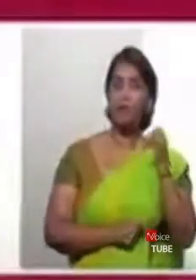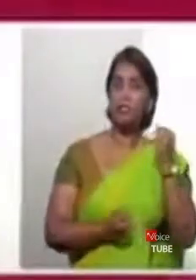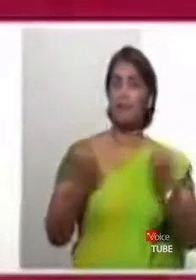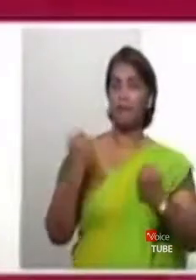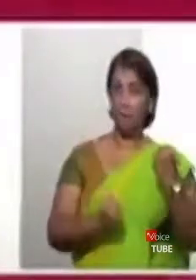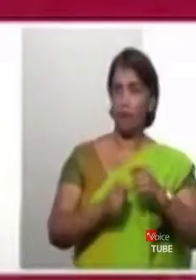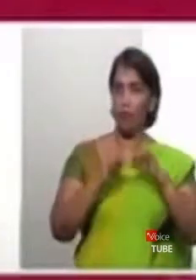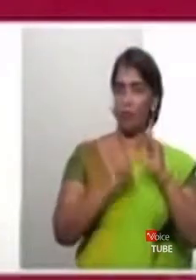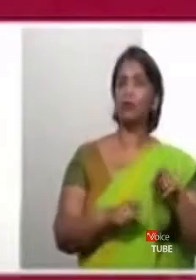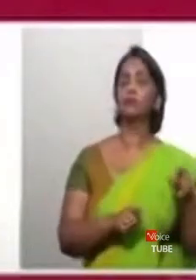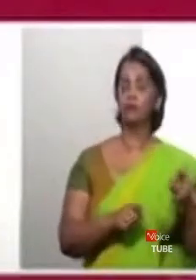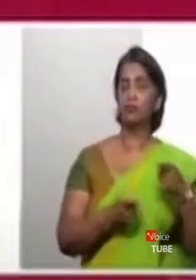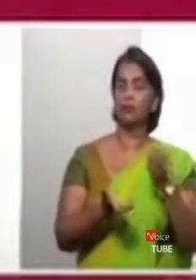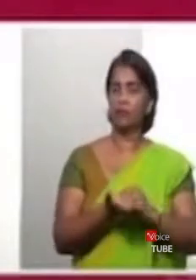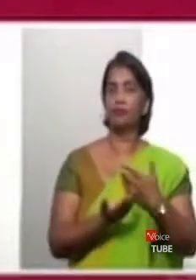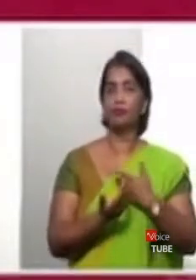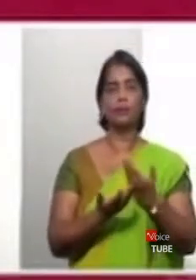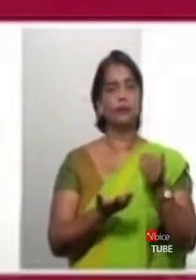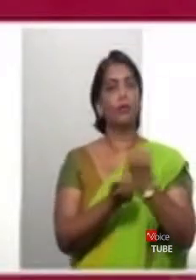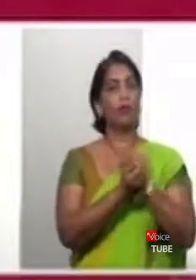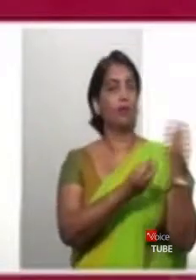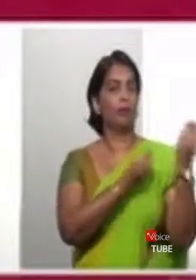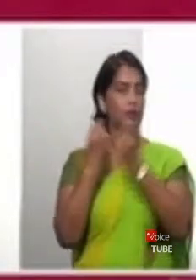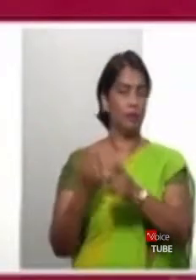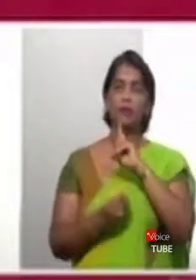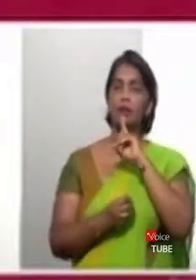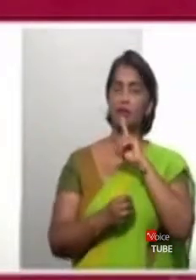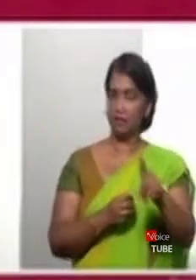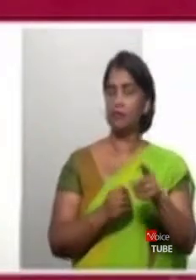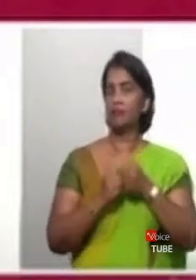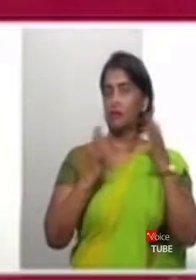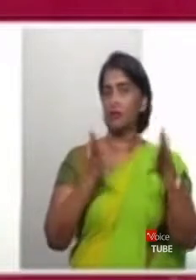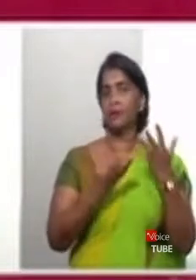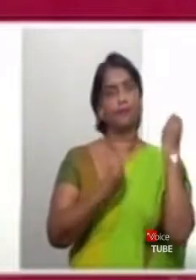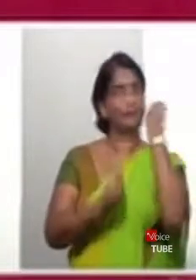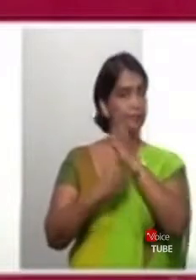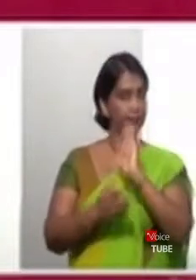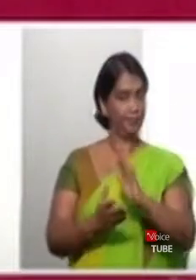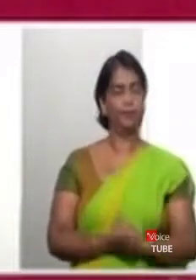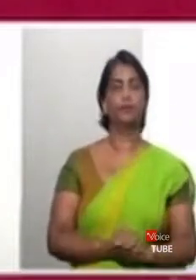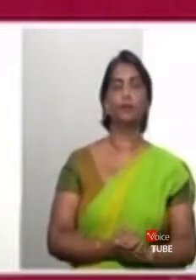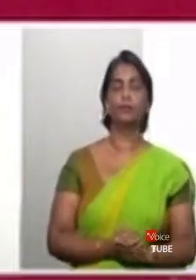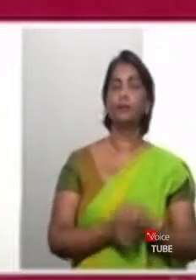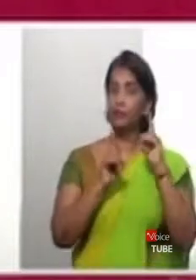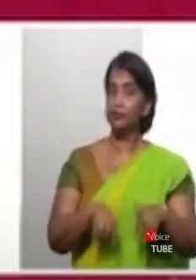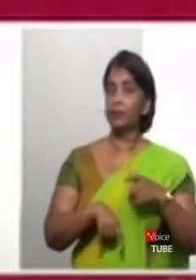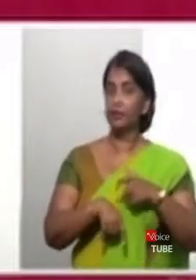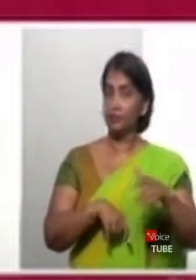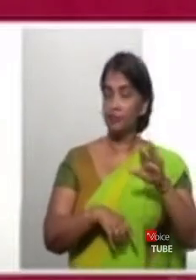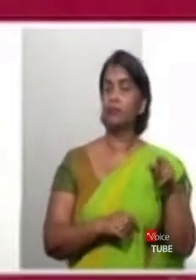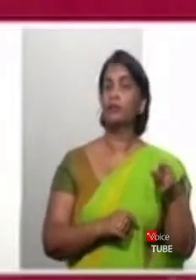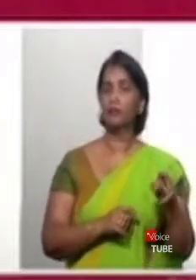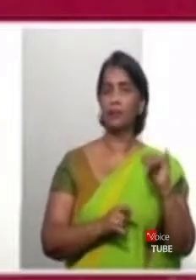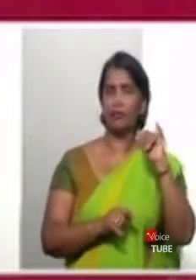කරපු සමහර වාහනත් එහෙමයි. ඒවත් අපි නැවත බාර දෙන්න කියලා දැනුම් දීලා බොහෝ ප්‍රමාණයක් බාර දීලා තියෙනවා. ඒ